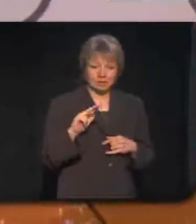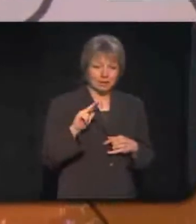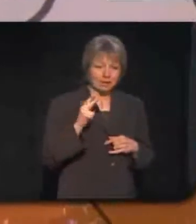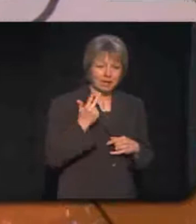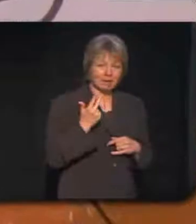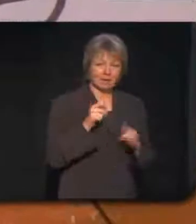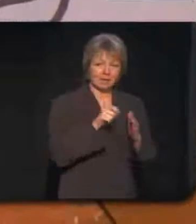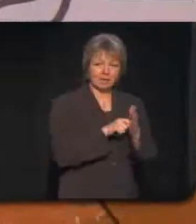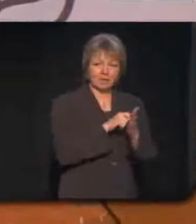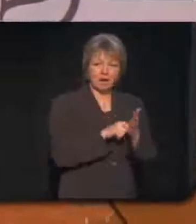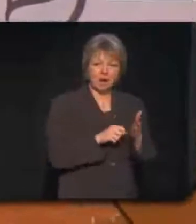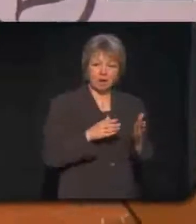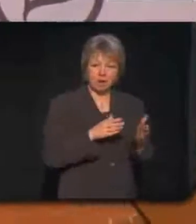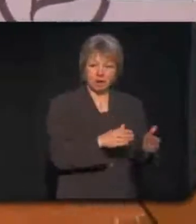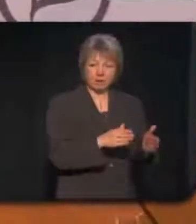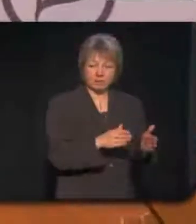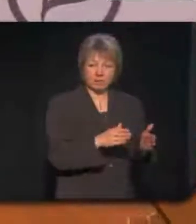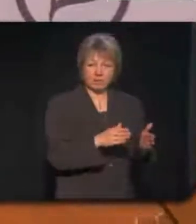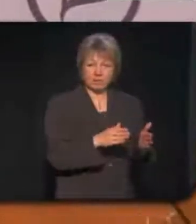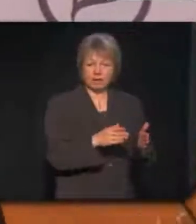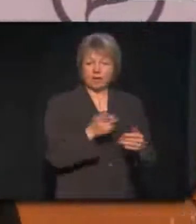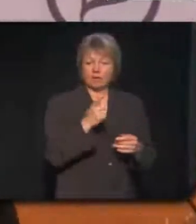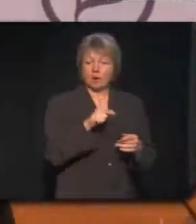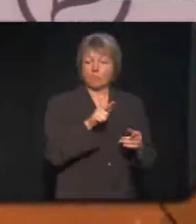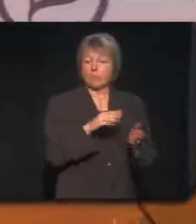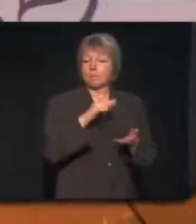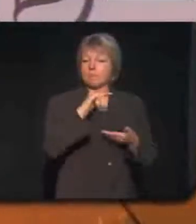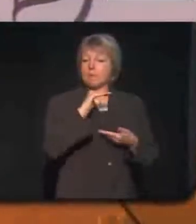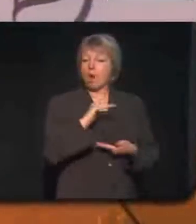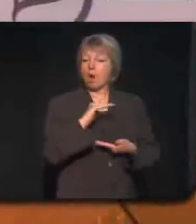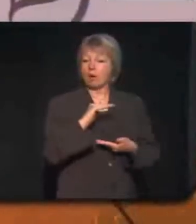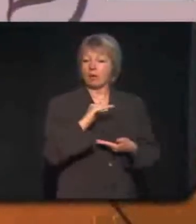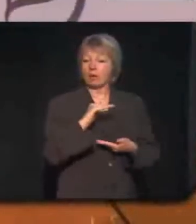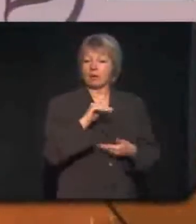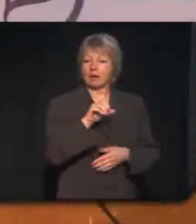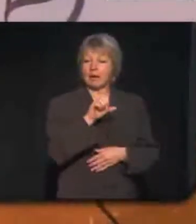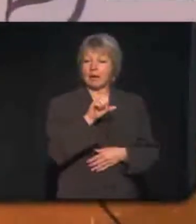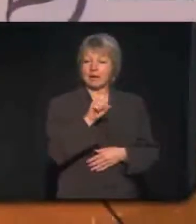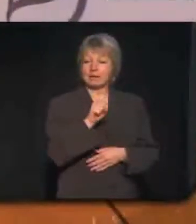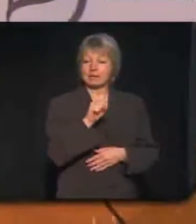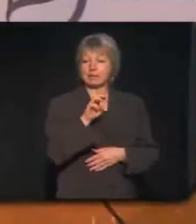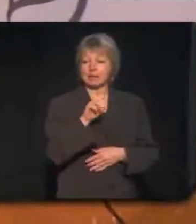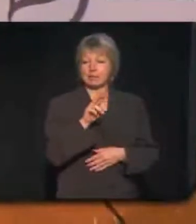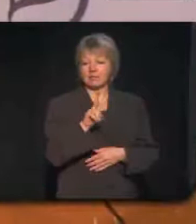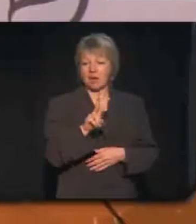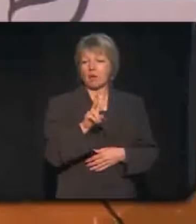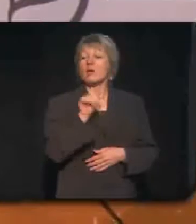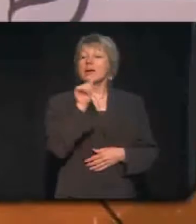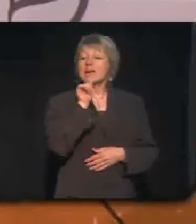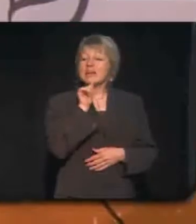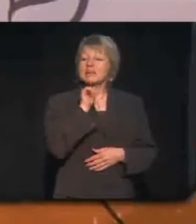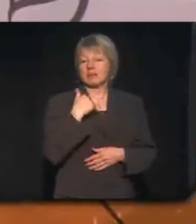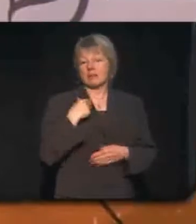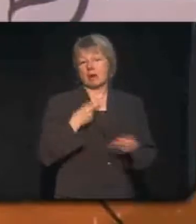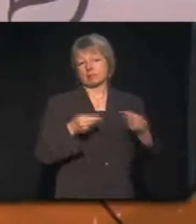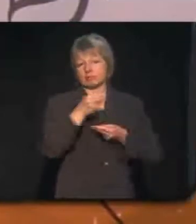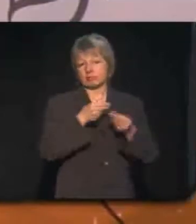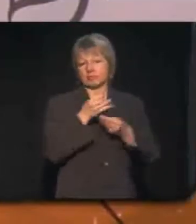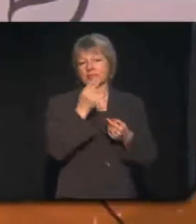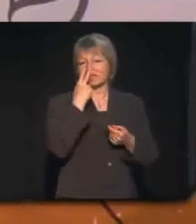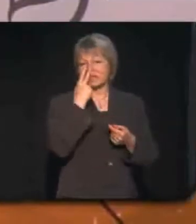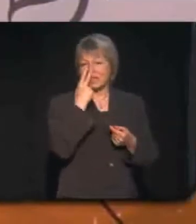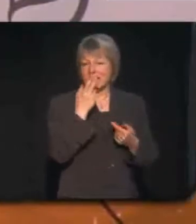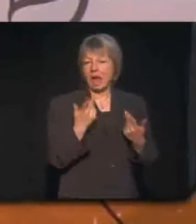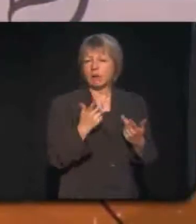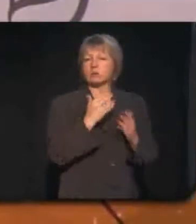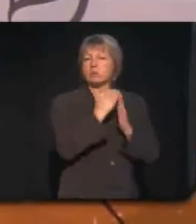Wahlgang aus der smv-block wir haben uns gestern Abend mit dem Thema unterhalten was passiert bei geheimen Abstimmungen